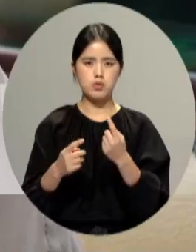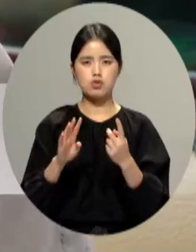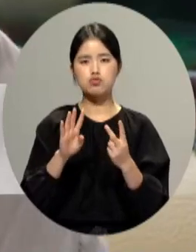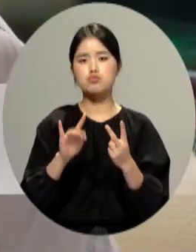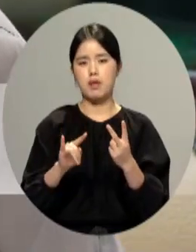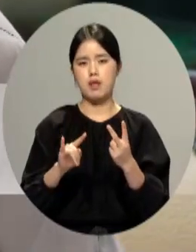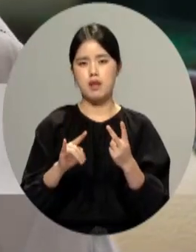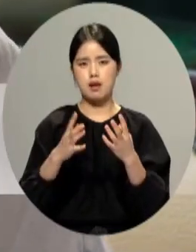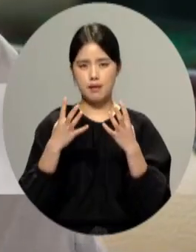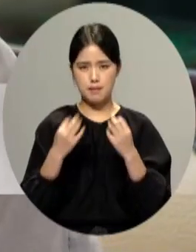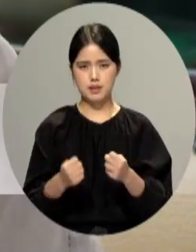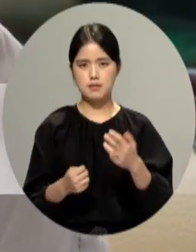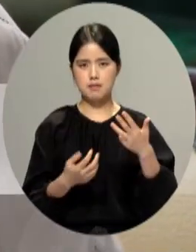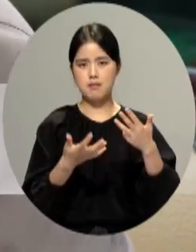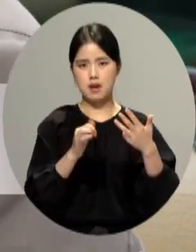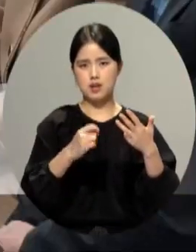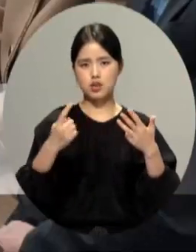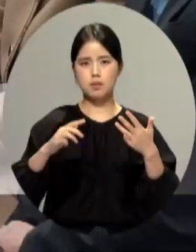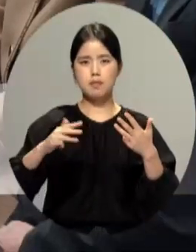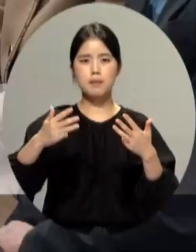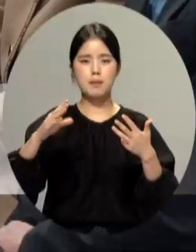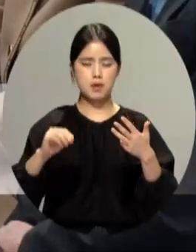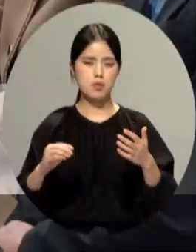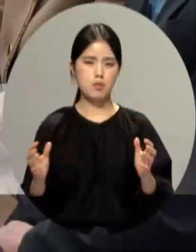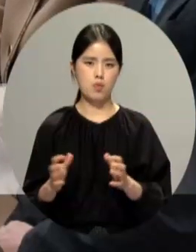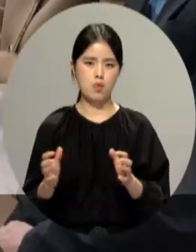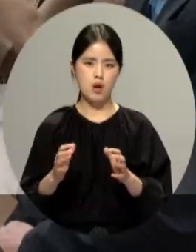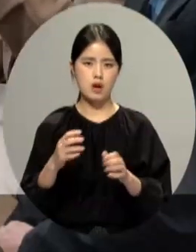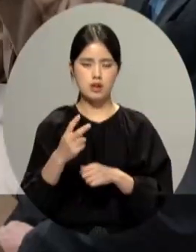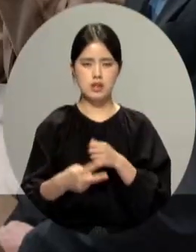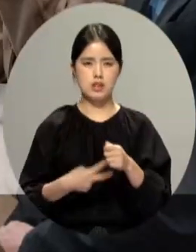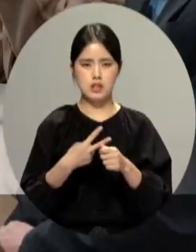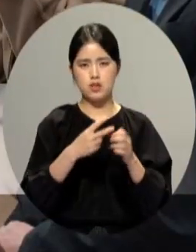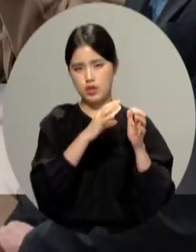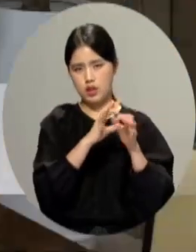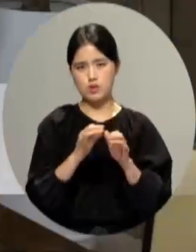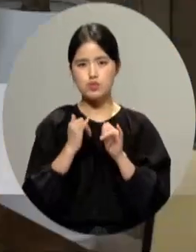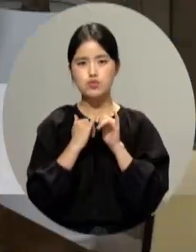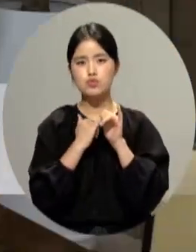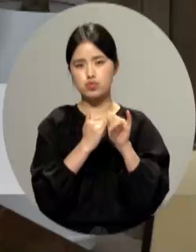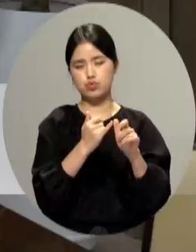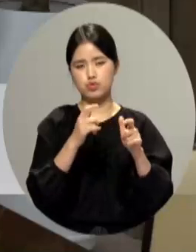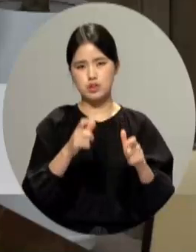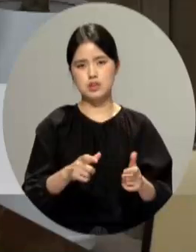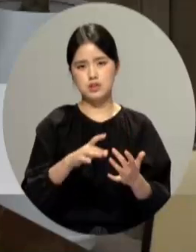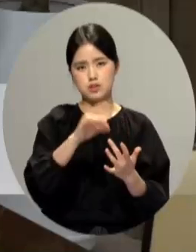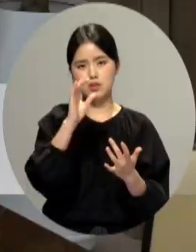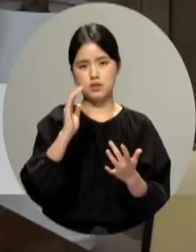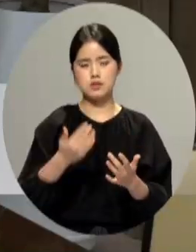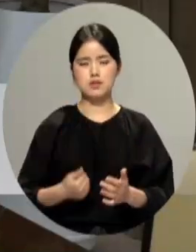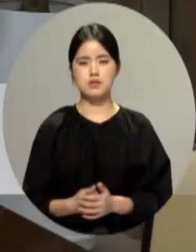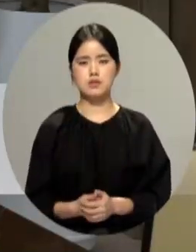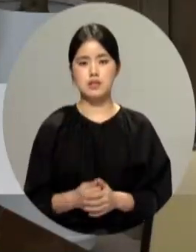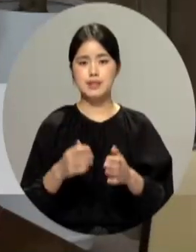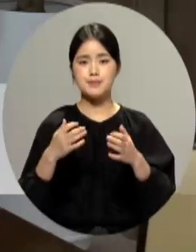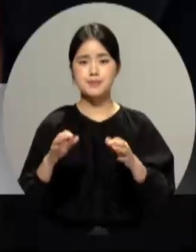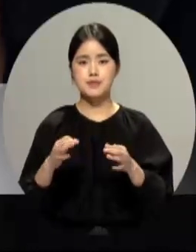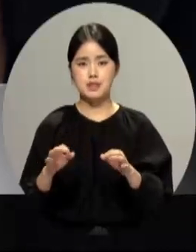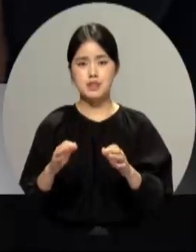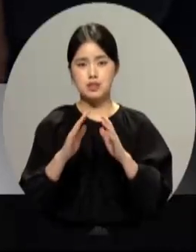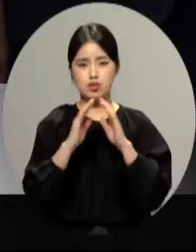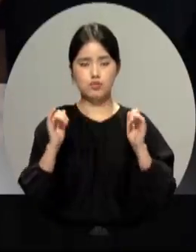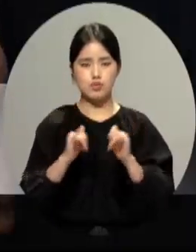넘는 8억 1,800만 원을 모아 2년 연속 우수 지자체로 이름을 올렸습니다. 김재 씨는